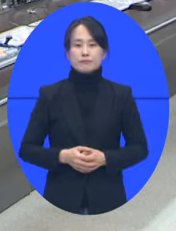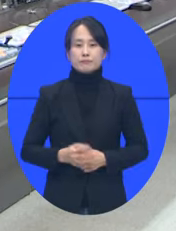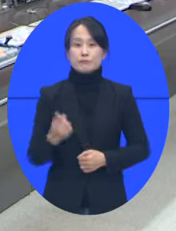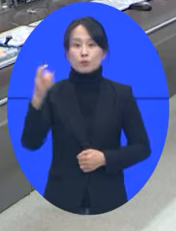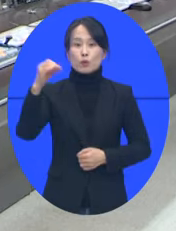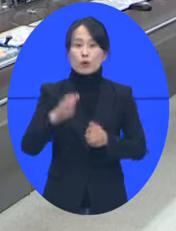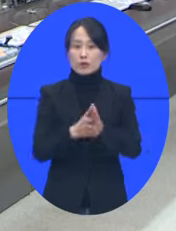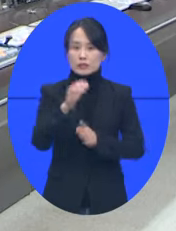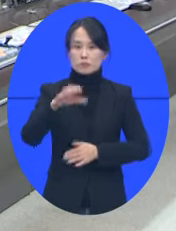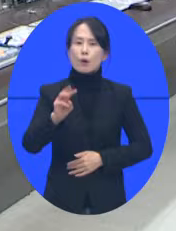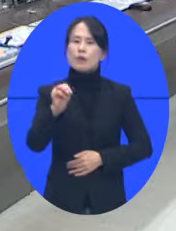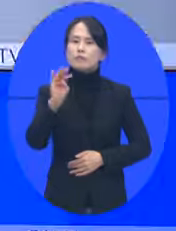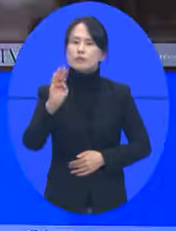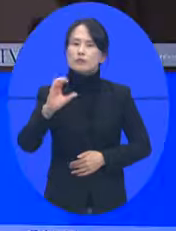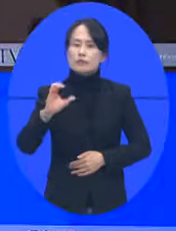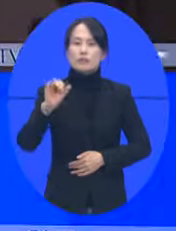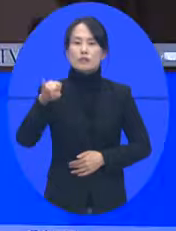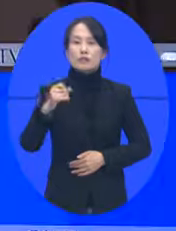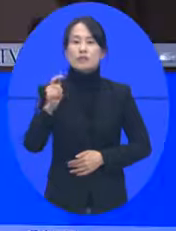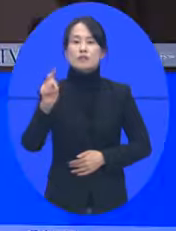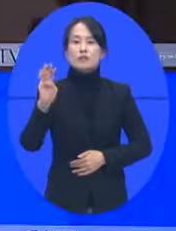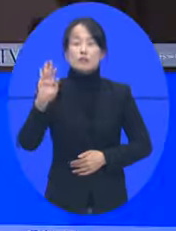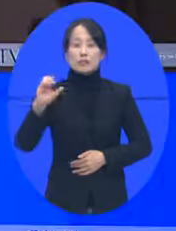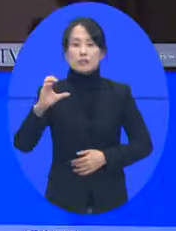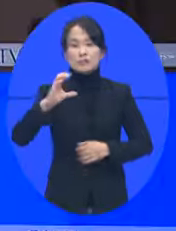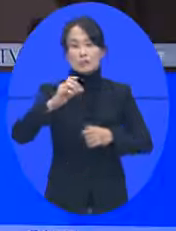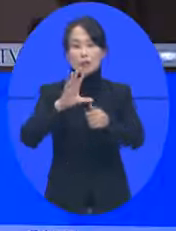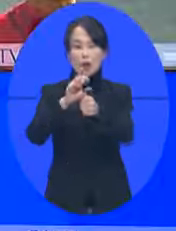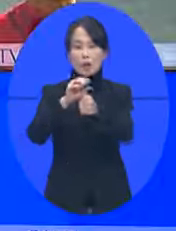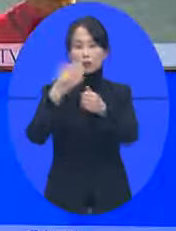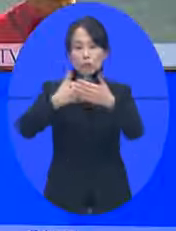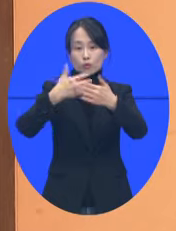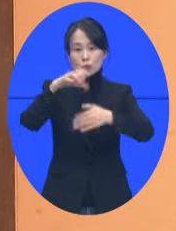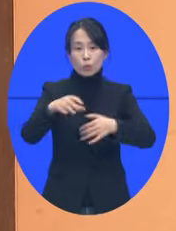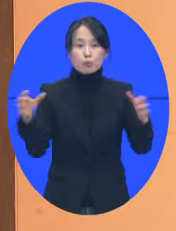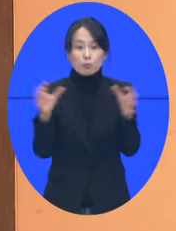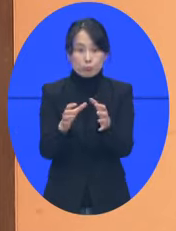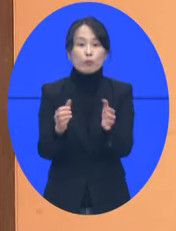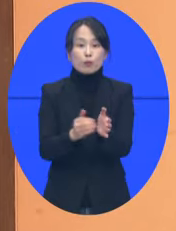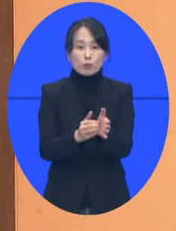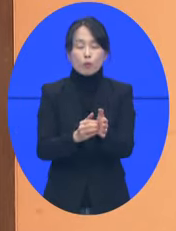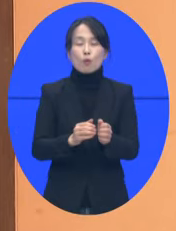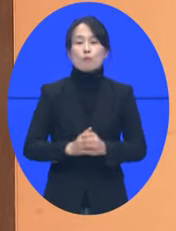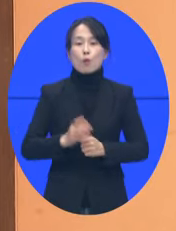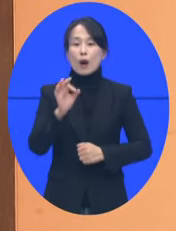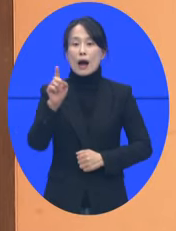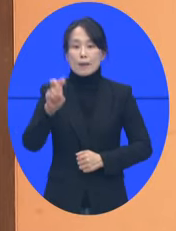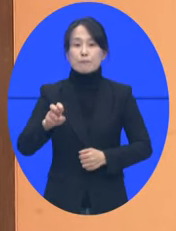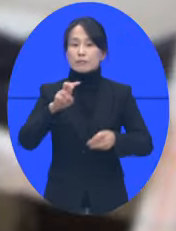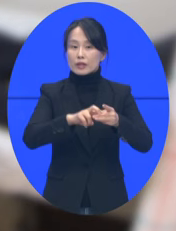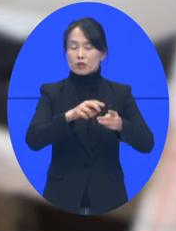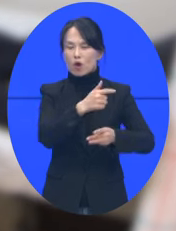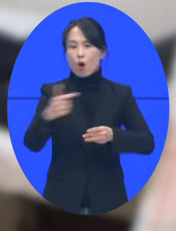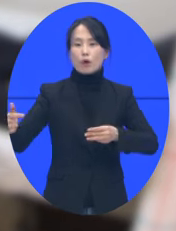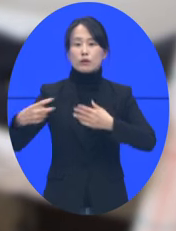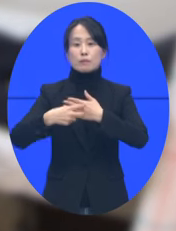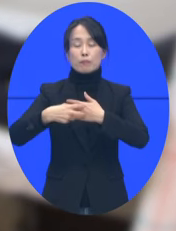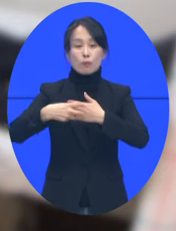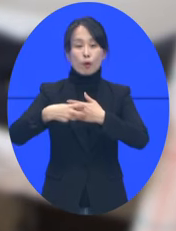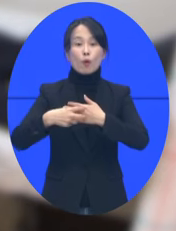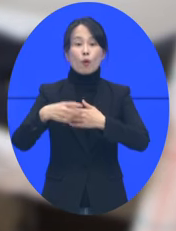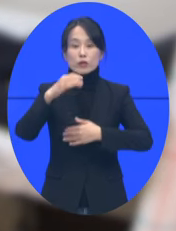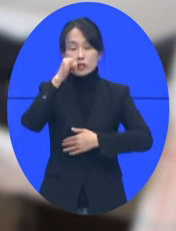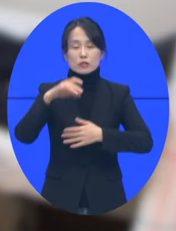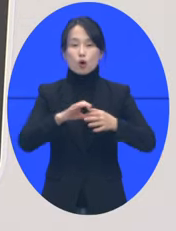고양시는 MBC JTBC 등 방송 영상 시설이 모여 있을뿐만 아니라 국립 암센터 등 여섯 개 대형 병원과 연계한